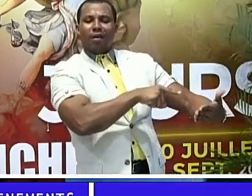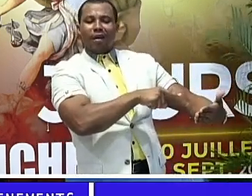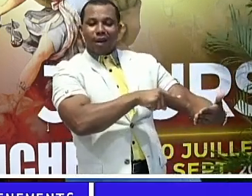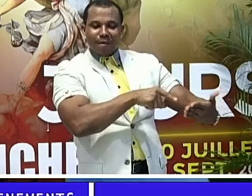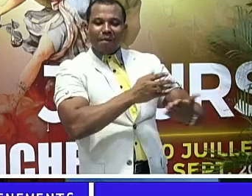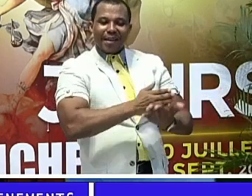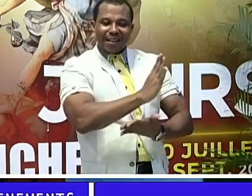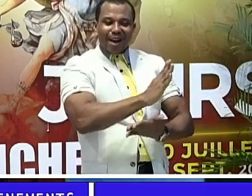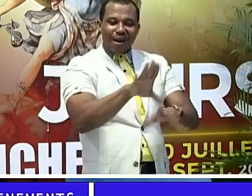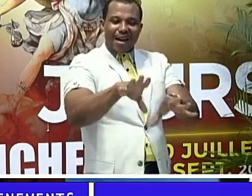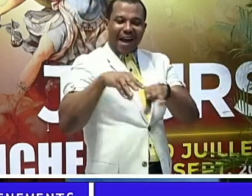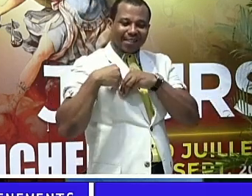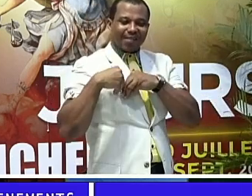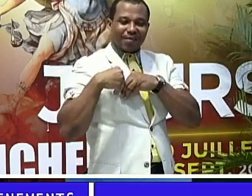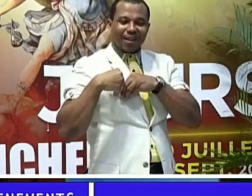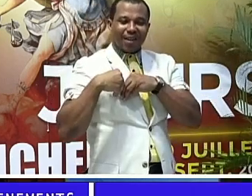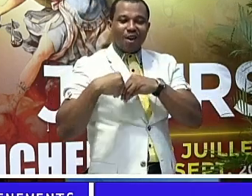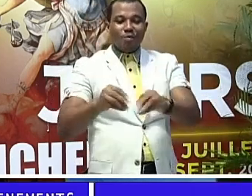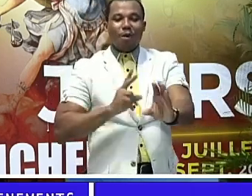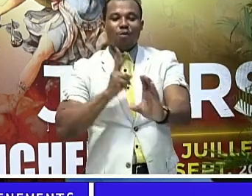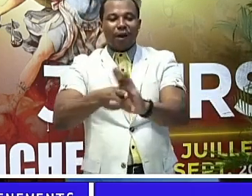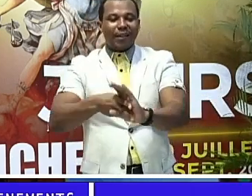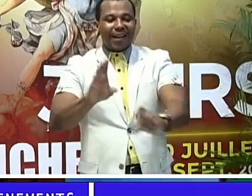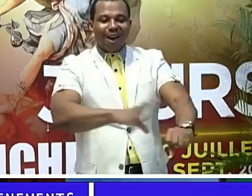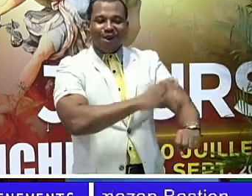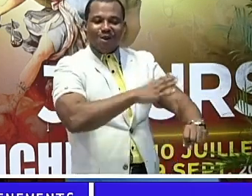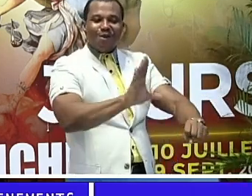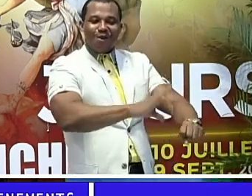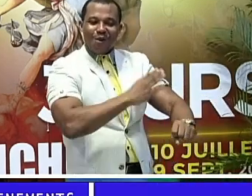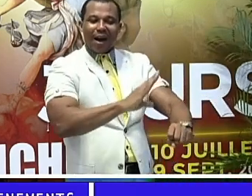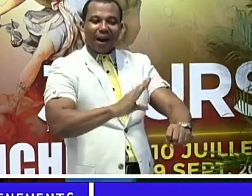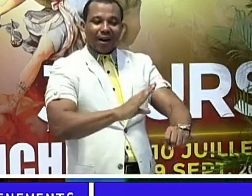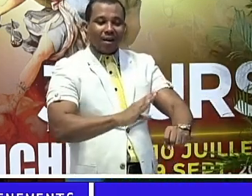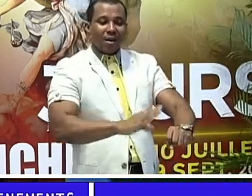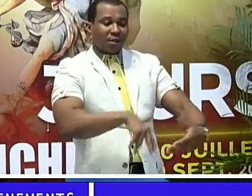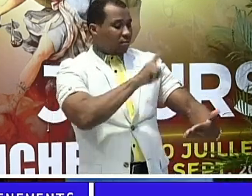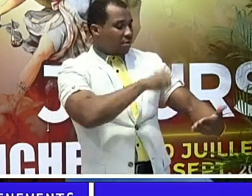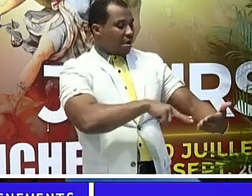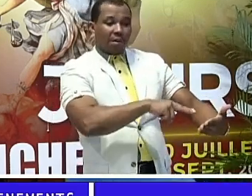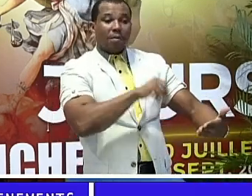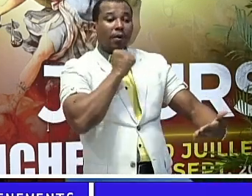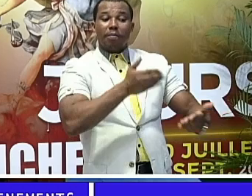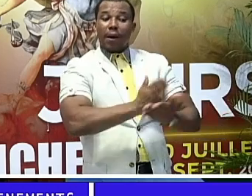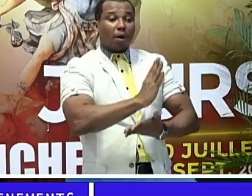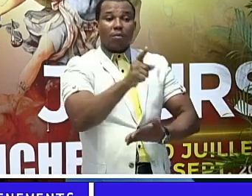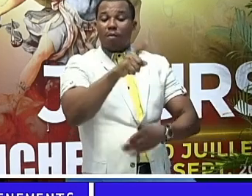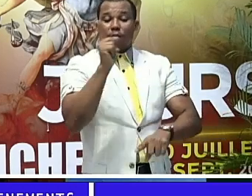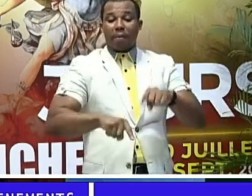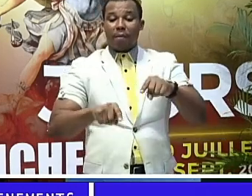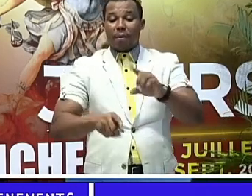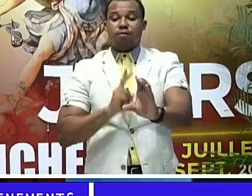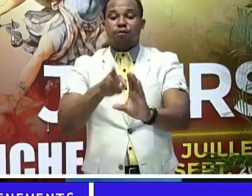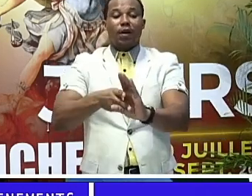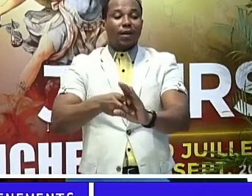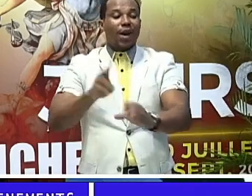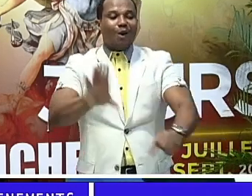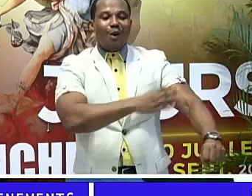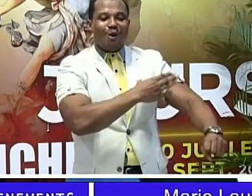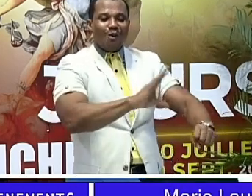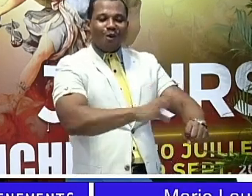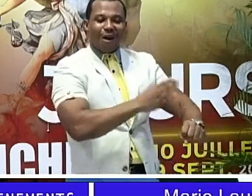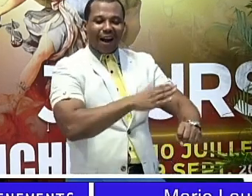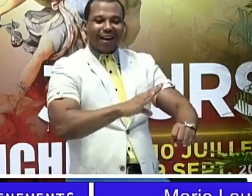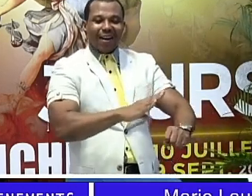et à mesure, on tout corrige, tout y dérive, pour que vous capable de venir soi, pour que capable de venir plus belle. Donc, Frère